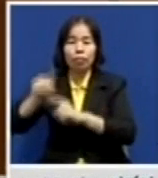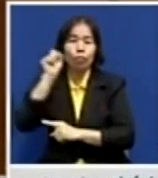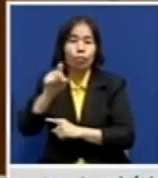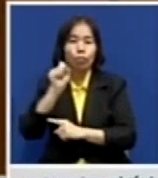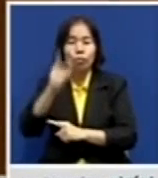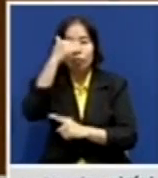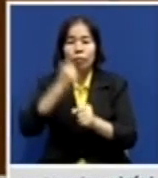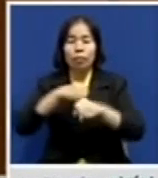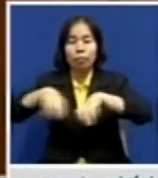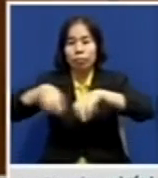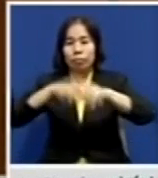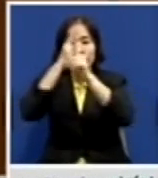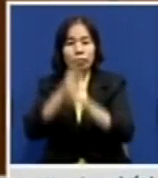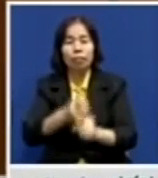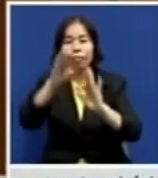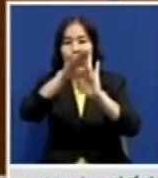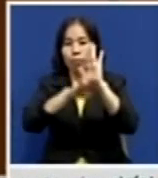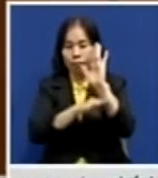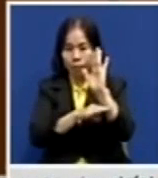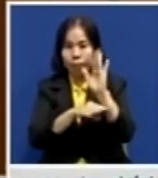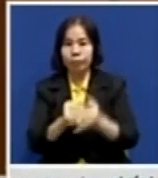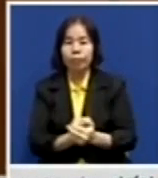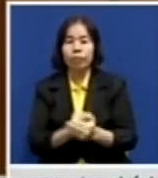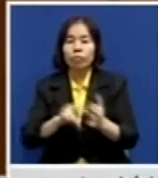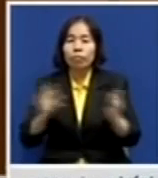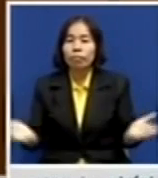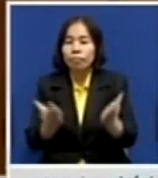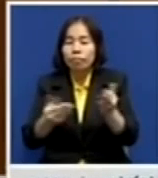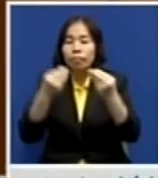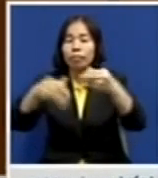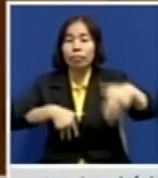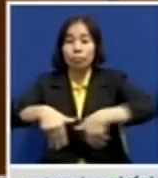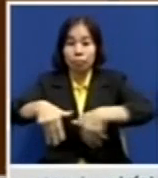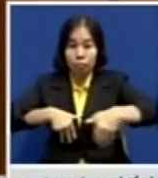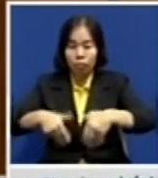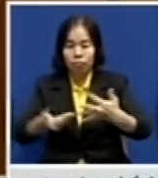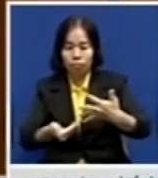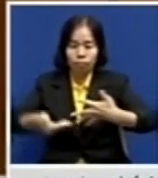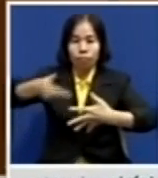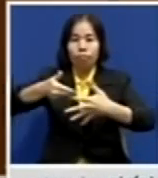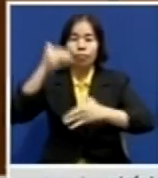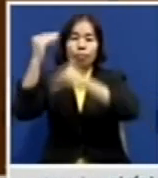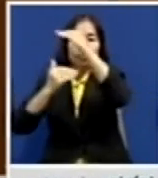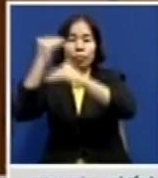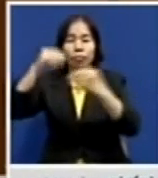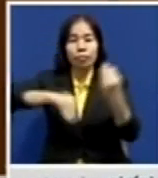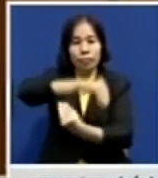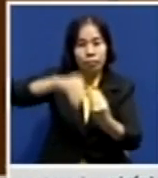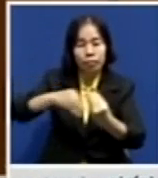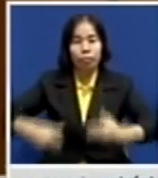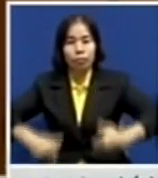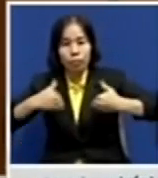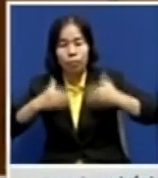นในการดำเนินการตามนโยบายเพื่อเสริมสร้างความเป็นธรรมแก่ประชาชนขับเคลื่อนการยกระดับการพัฒนาเศรษฐกิจสังคมคุณภาพชีวิตประชาช